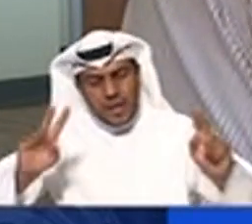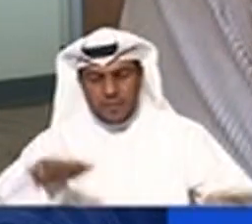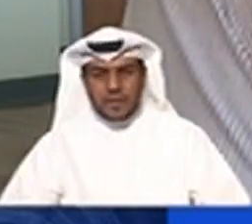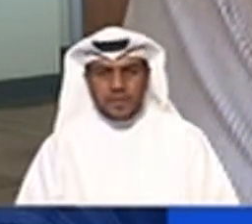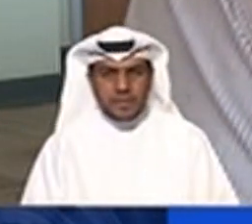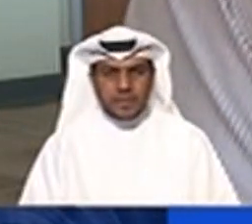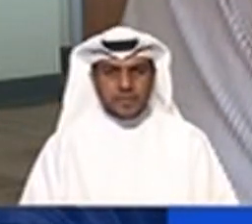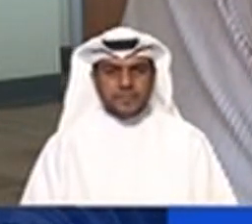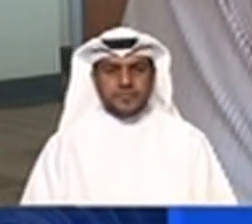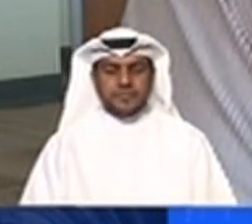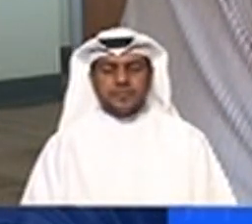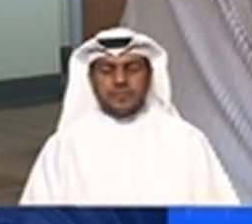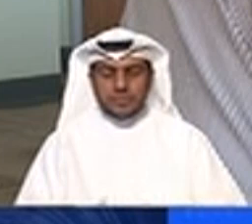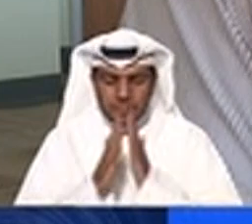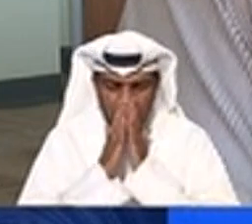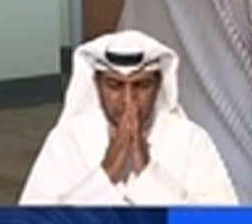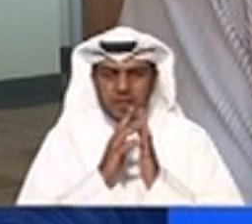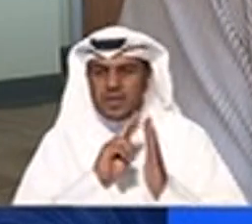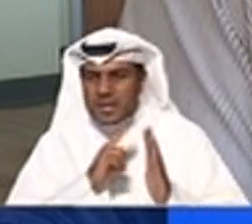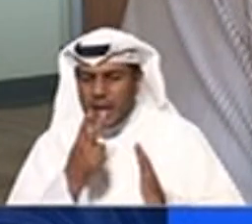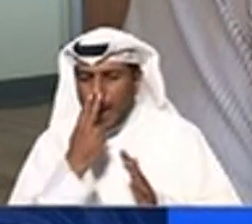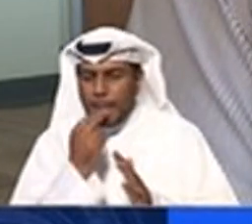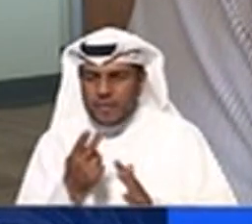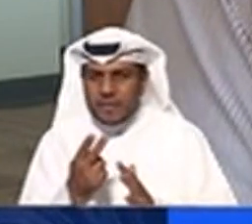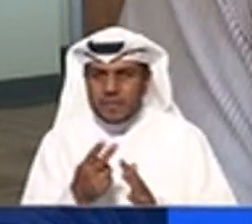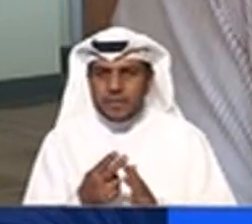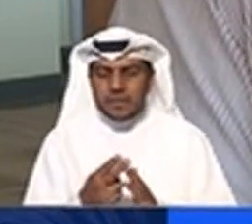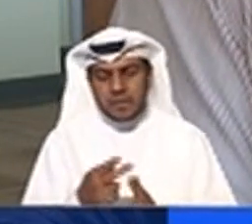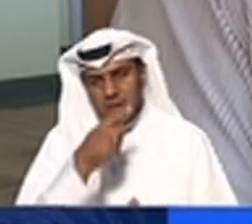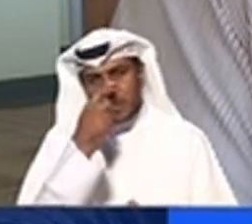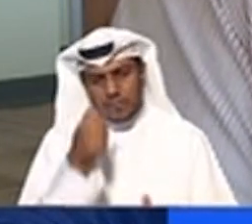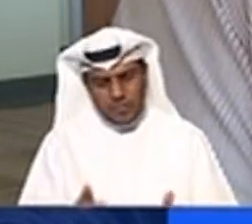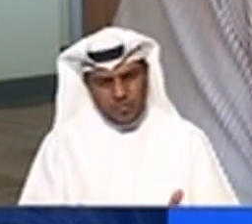الكورونا الموسمية، وهذا قد يعطيهم مناعة ولو جزئية